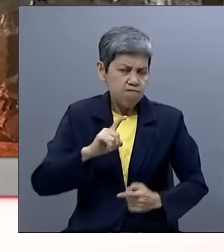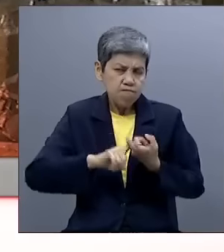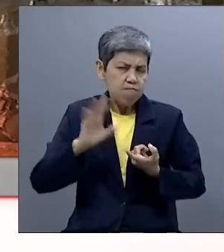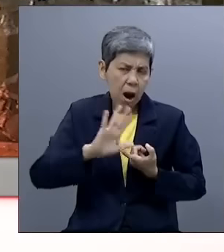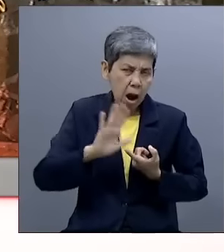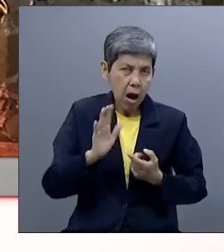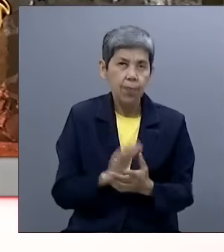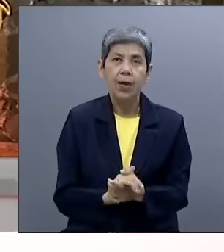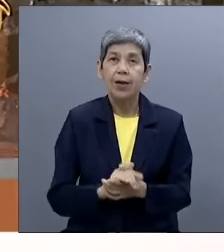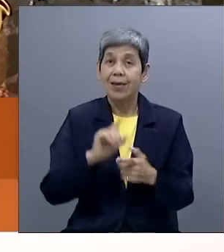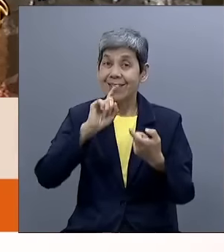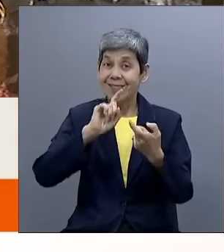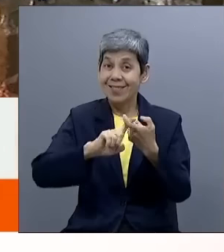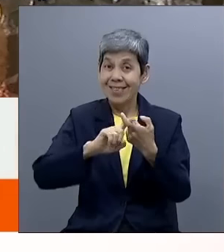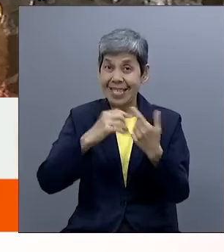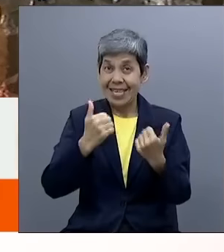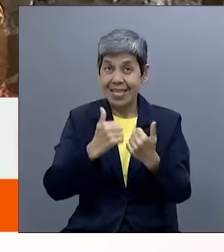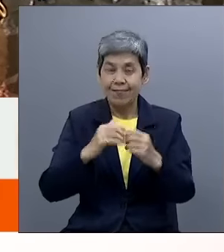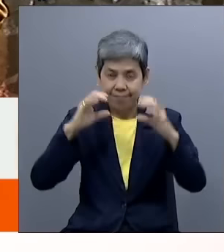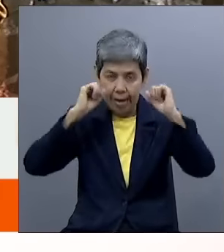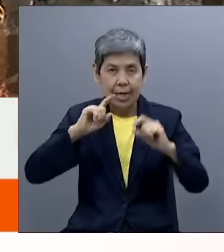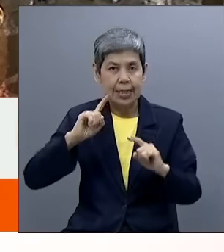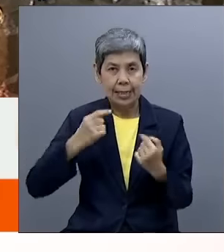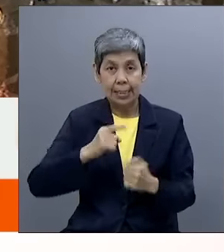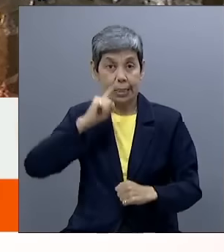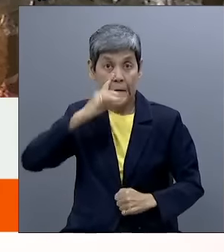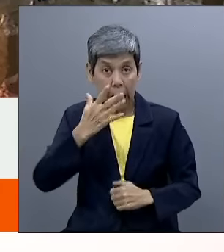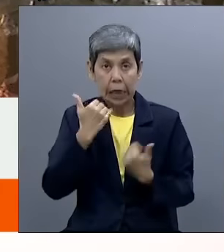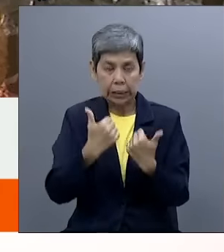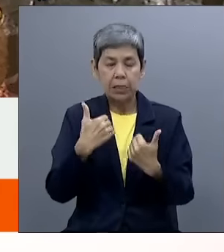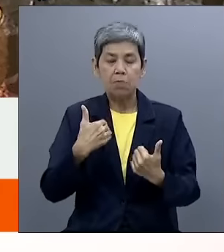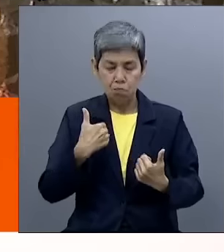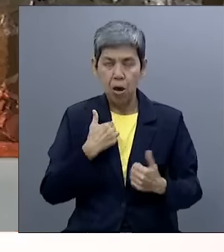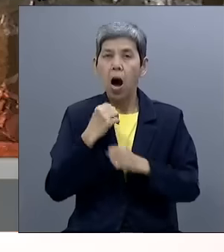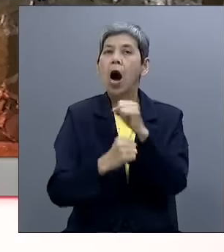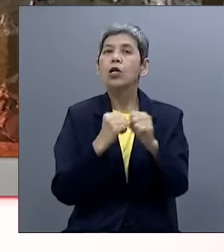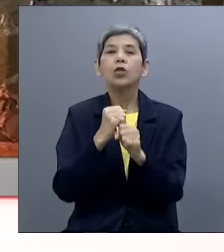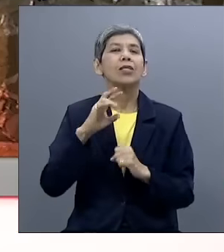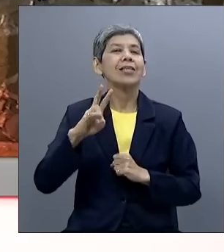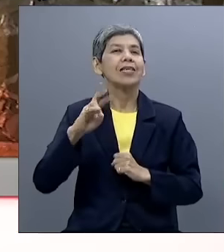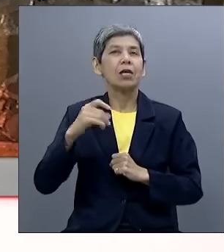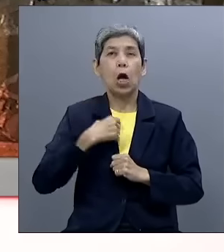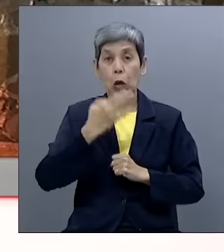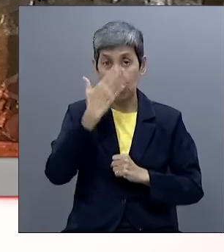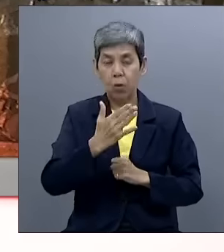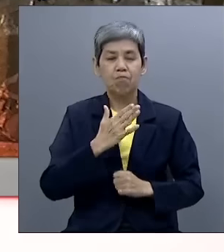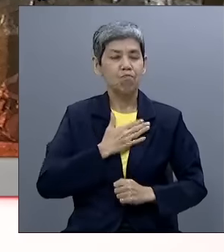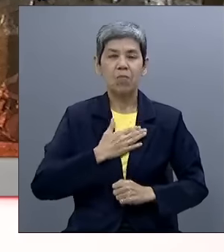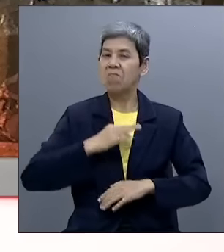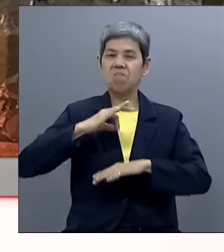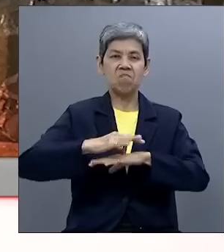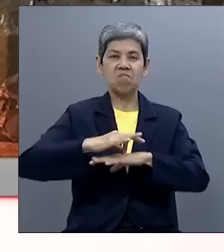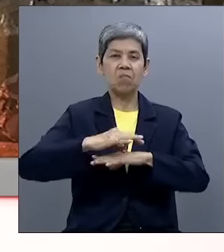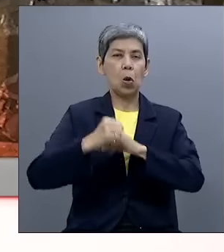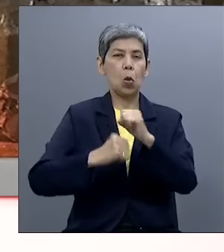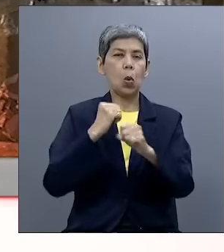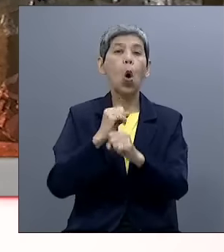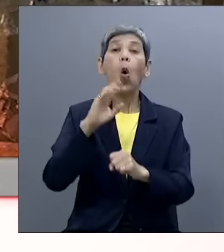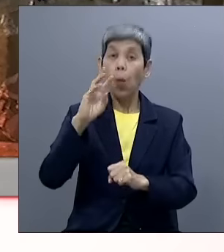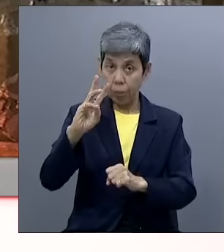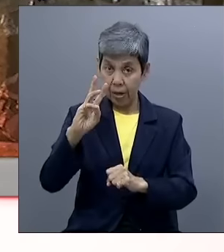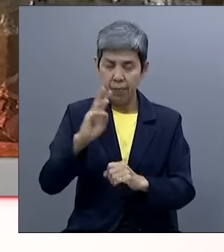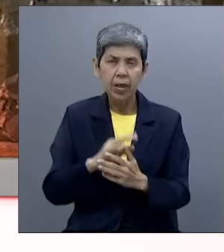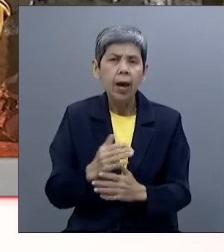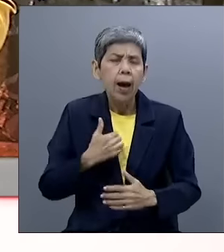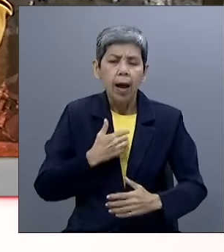ชัยชนะในการเลือกตั้งประธานาธิบดีสมัยที่5ของวลาดิเมียร์ปูตินวัย 71ปีส่งผลให้เขาอยู่ในอำนาจต่อไปได้อีก 6ปีค่ะ